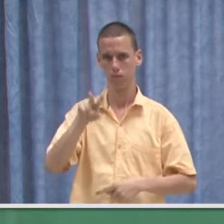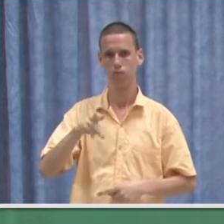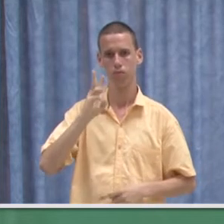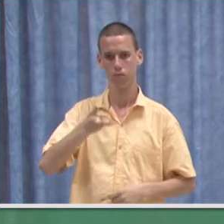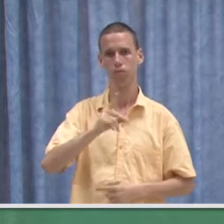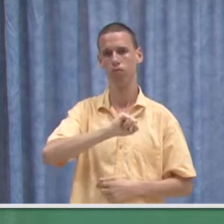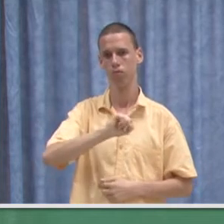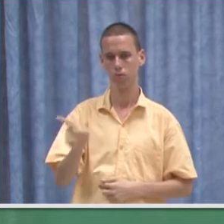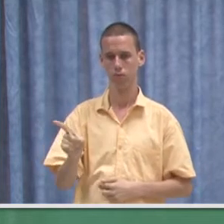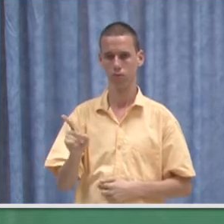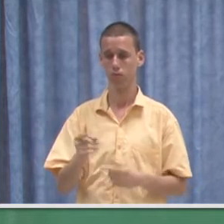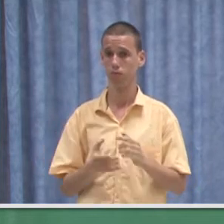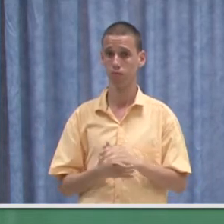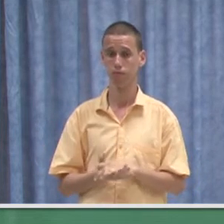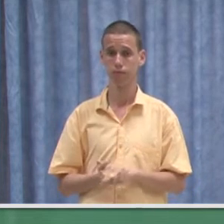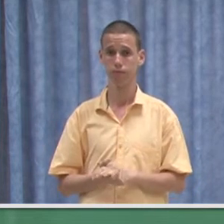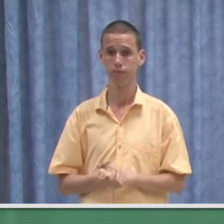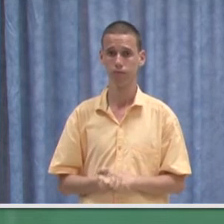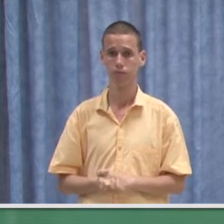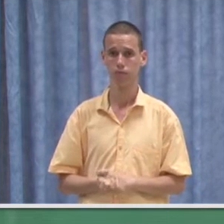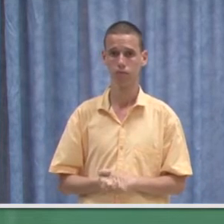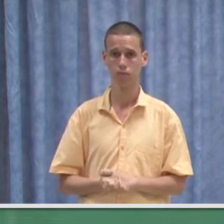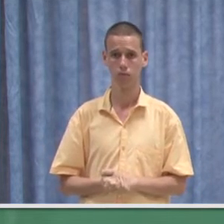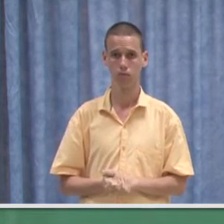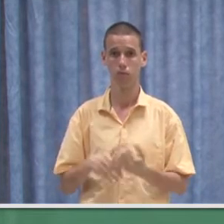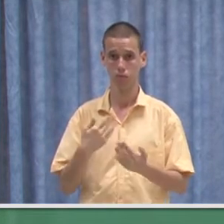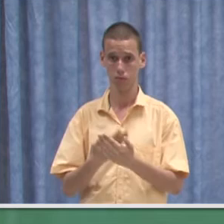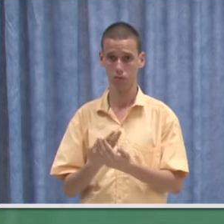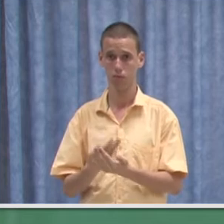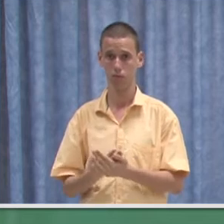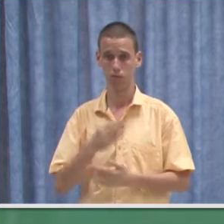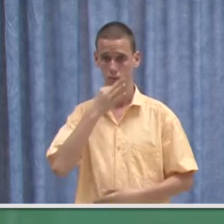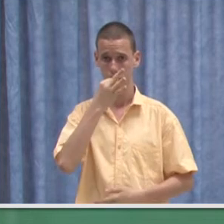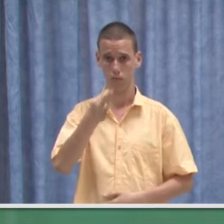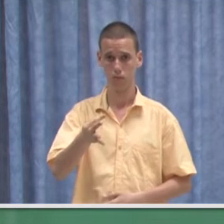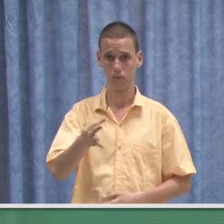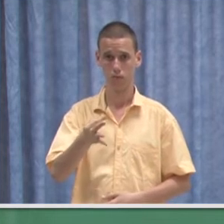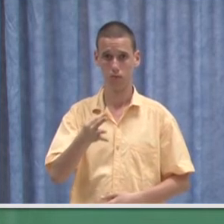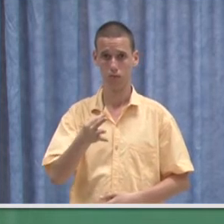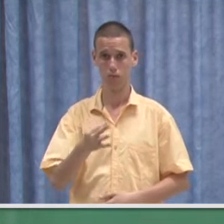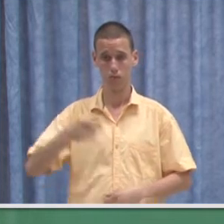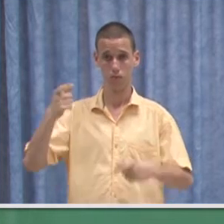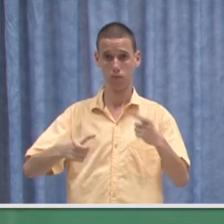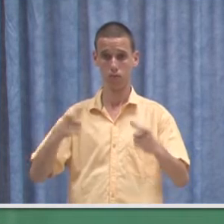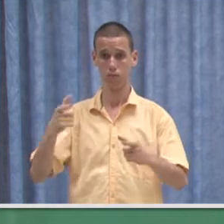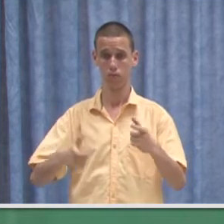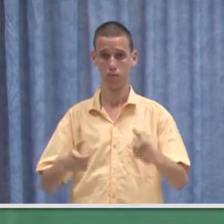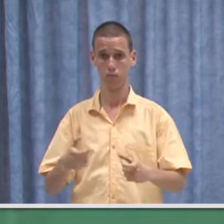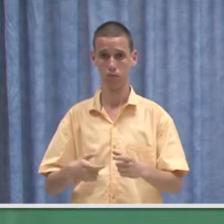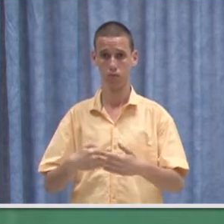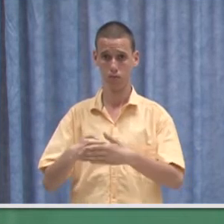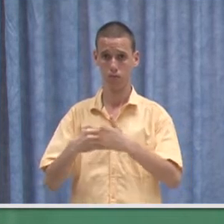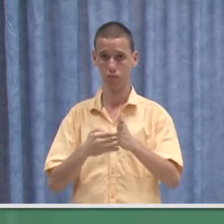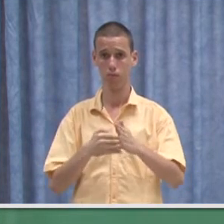juillet, et le terrain est aujourd'hui, comme dit mon un endroit pour qu'on apprenne à la fois. Nous avons besoin de faire, il peut être case by case